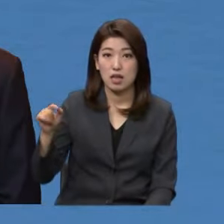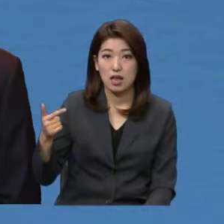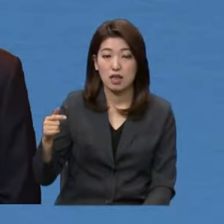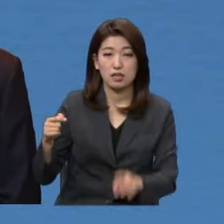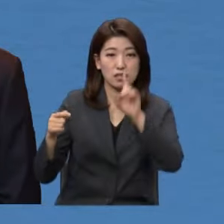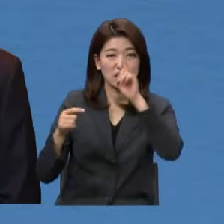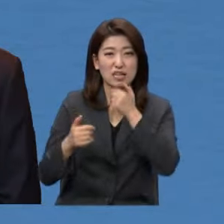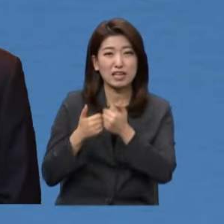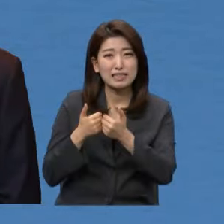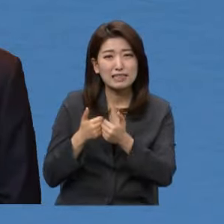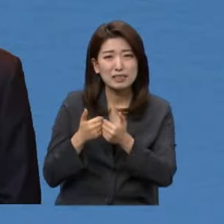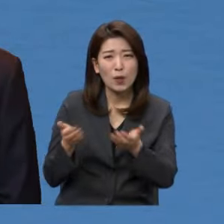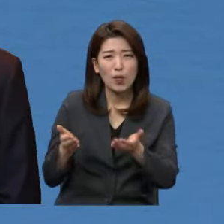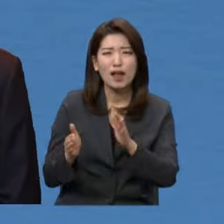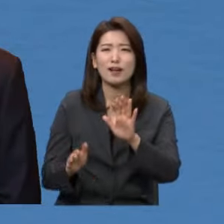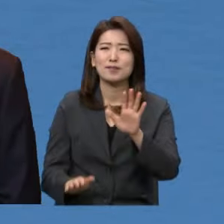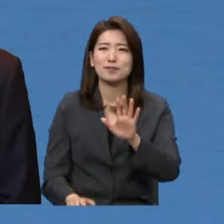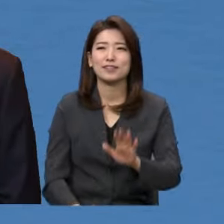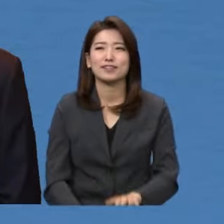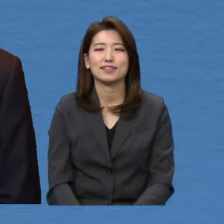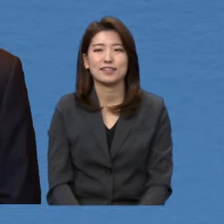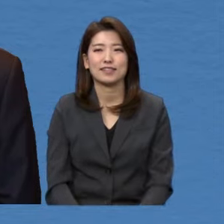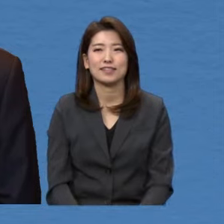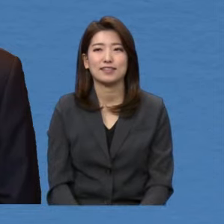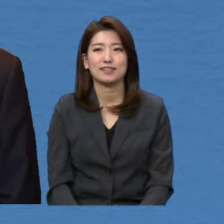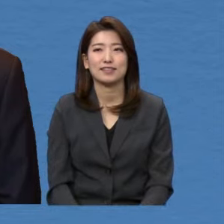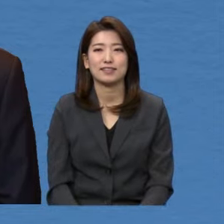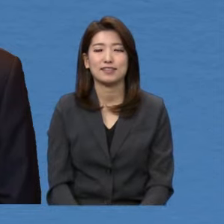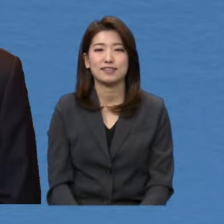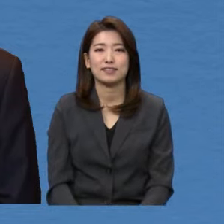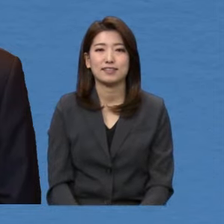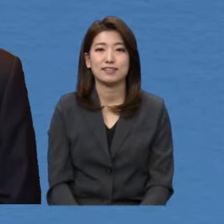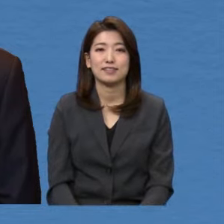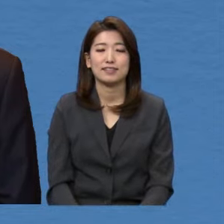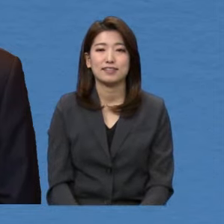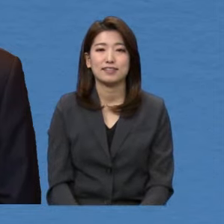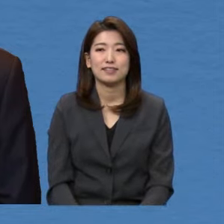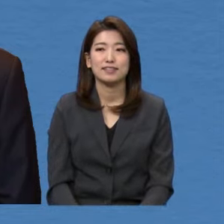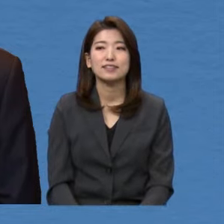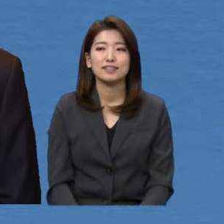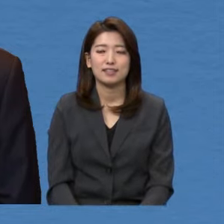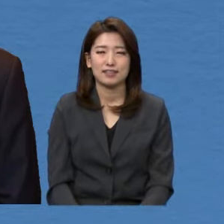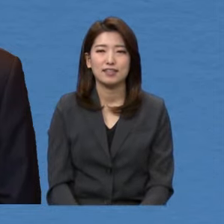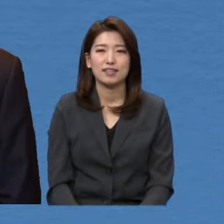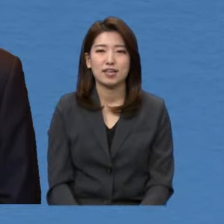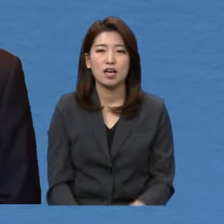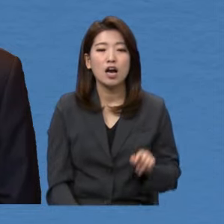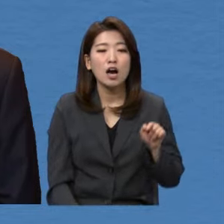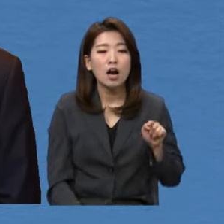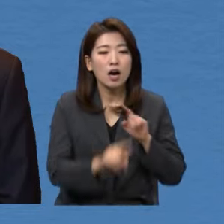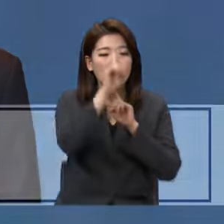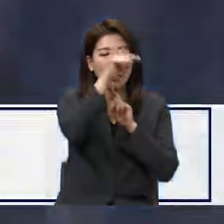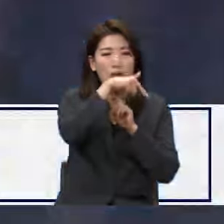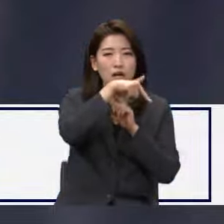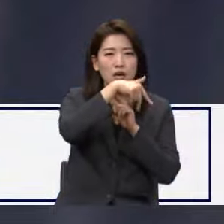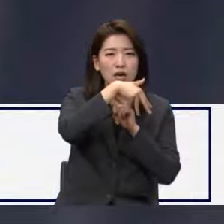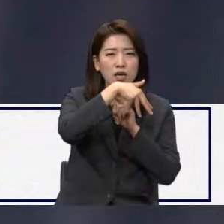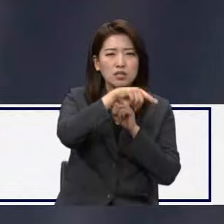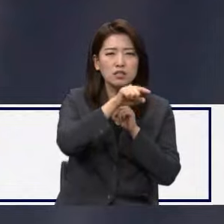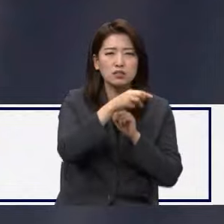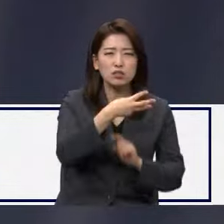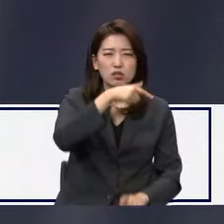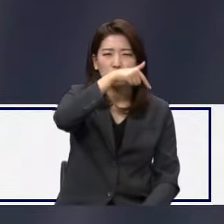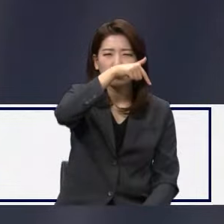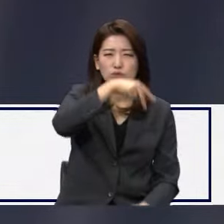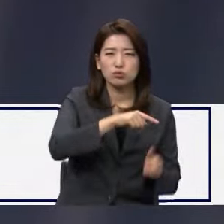거는 아니라고 저는 봅니다 아 그리고 오히려 이렇게 뭐 이철교 의원과 그리고 장도 지금 뭐 위원제 사이에서 어떤 식의 어떤 뭐라고 할까요 뭐